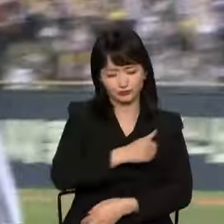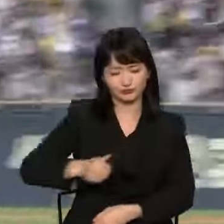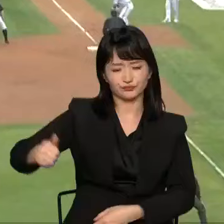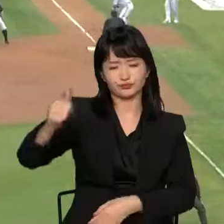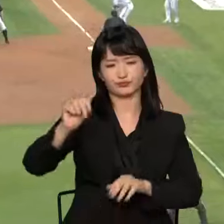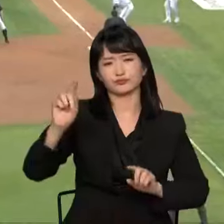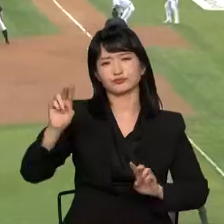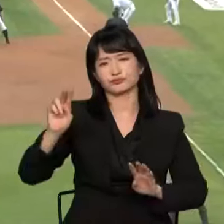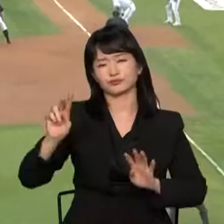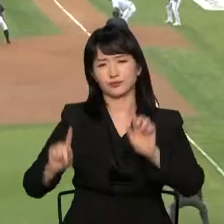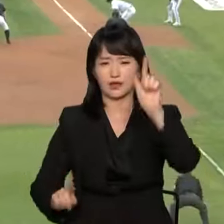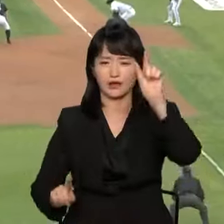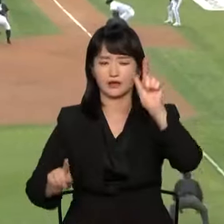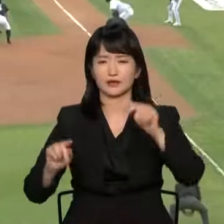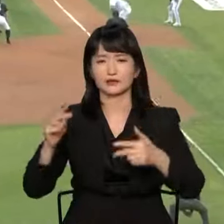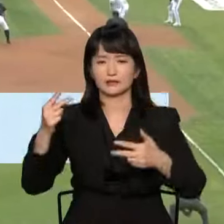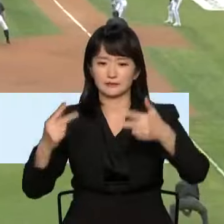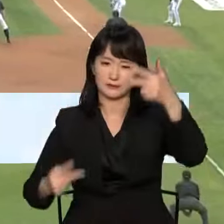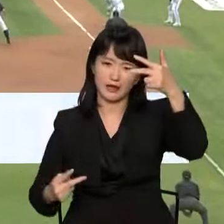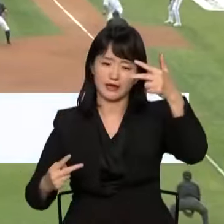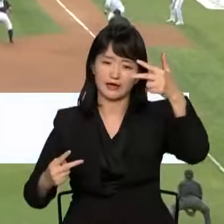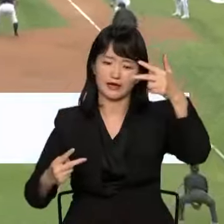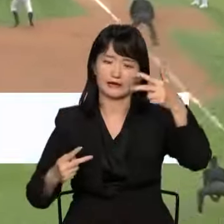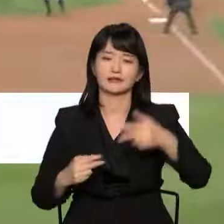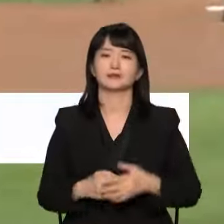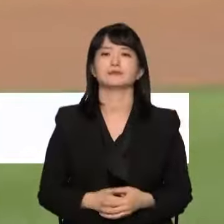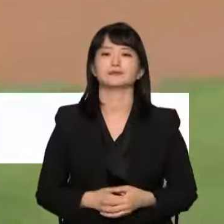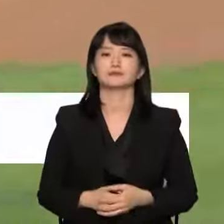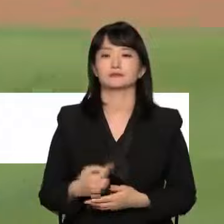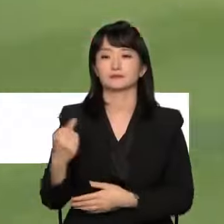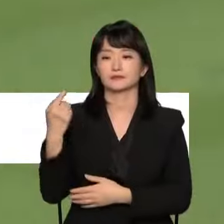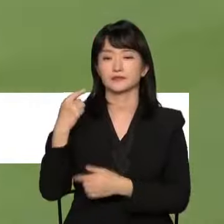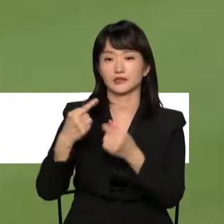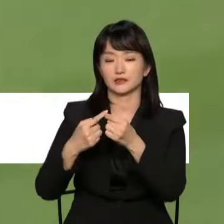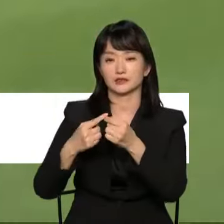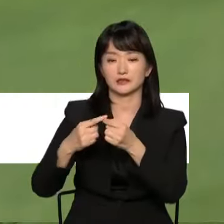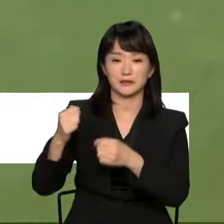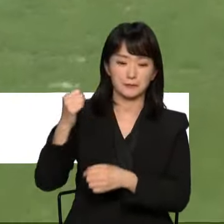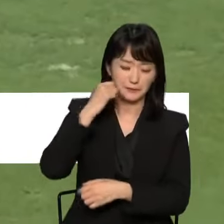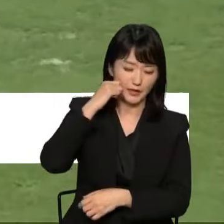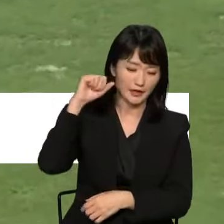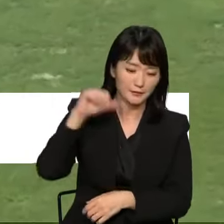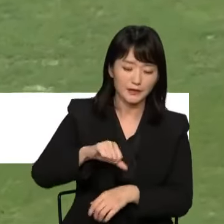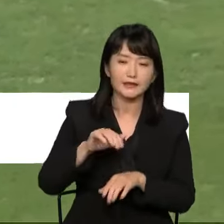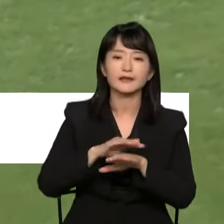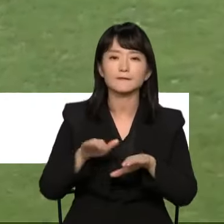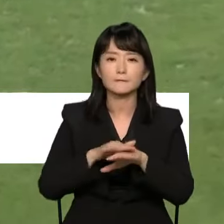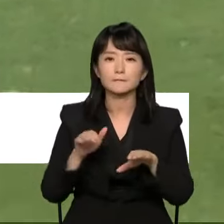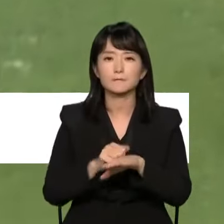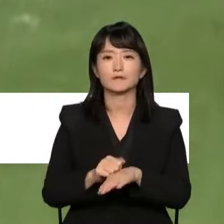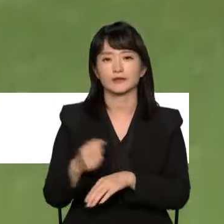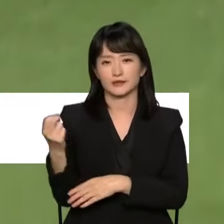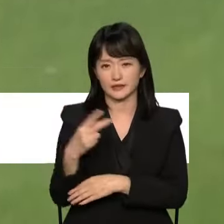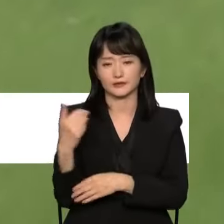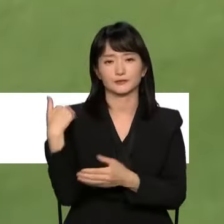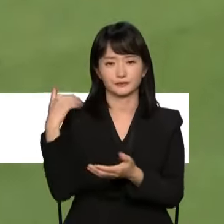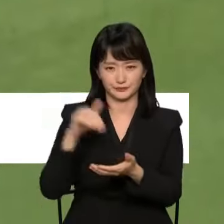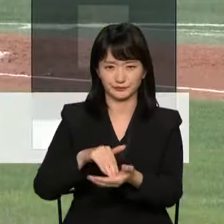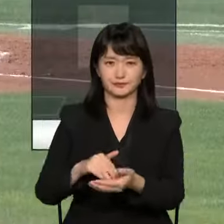박았습니다. 7-2 역전승을 거둔 LG는 어제 1차전 패배를 설욕하고 시리즈 균형을